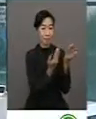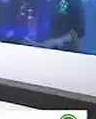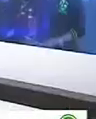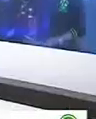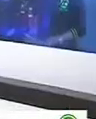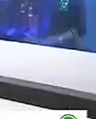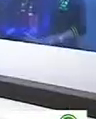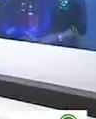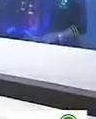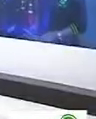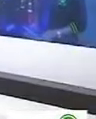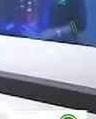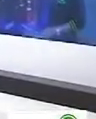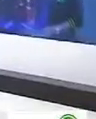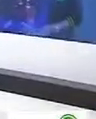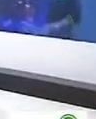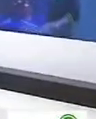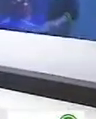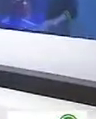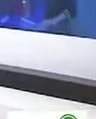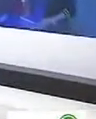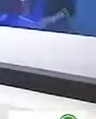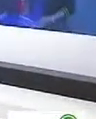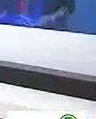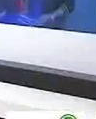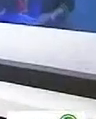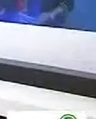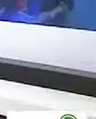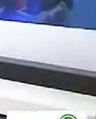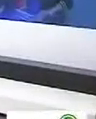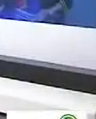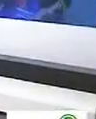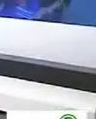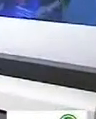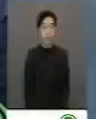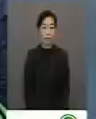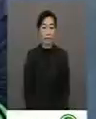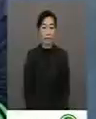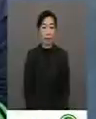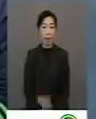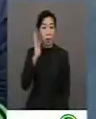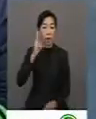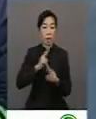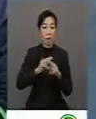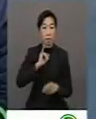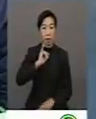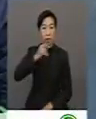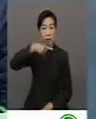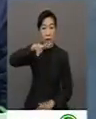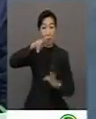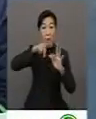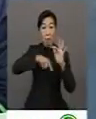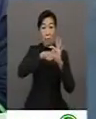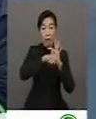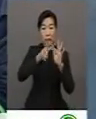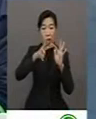าครับ ค่ะคุณนัทคุณมนชัยคะในไผ่วันพอยซึ่งเป็นลูกชายอดีตนักการเมืองนะคะได้เข้าให้ปากคำกับ